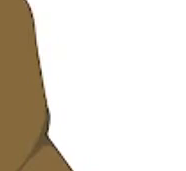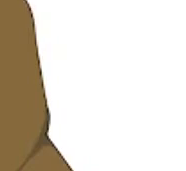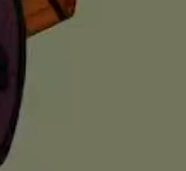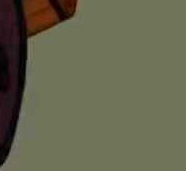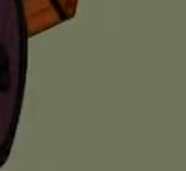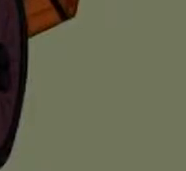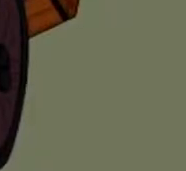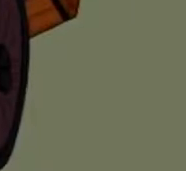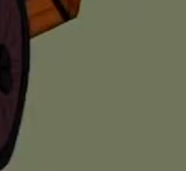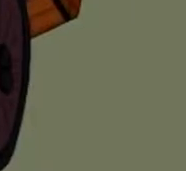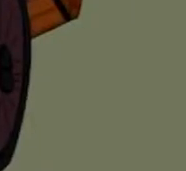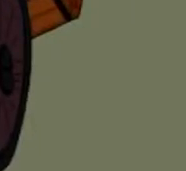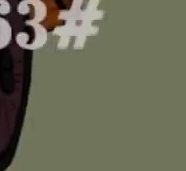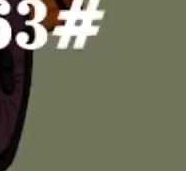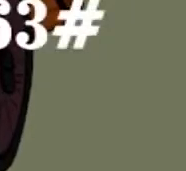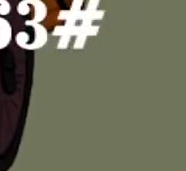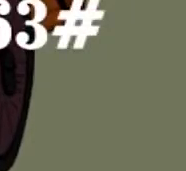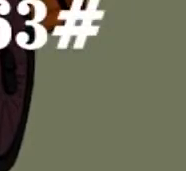*811*963#.